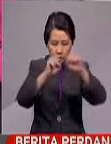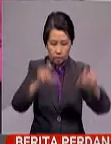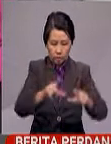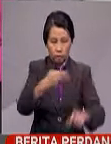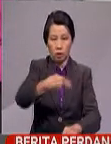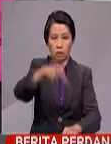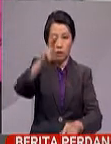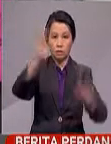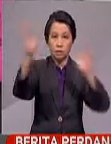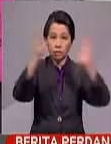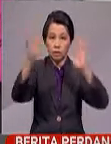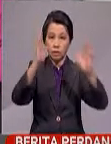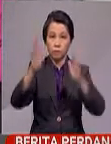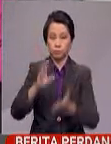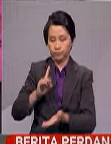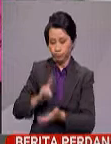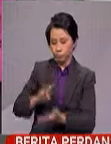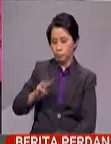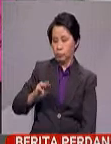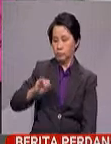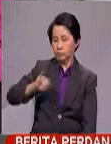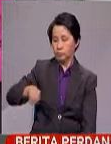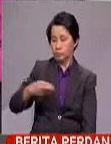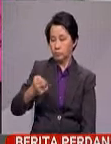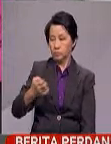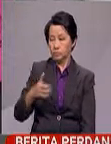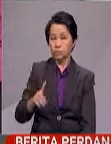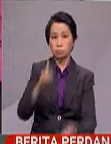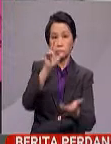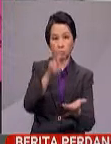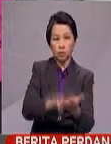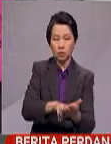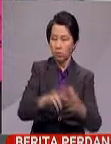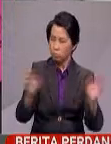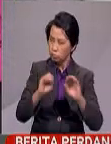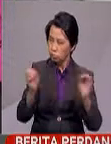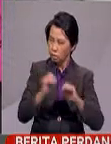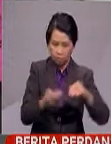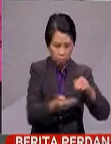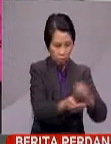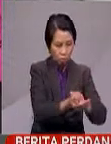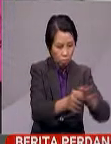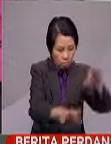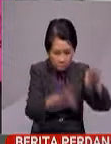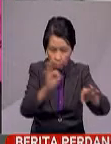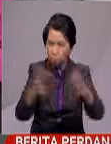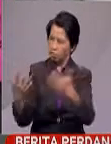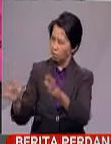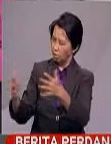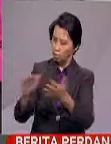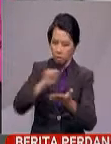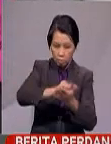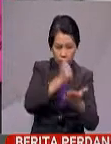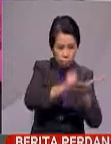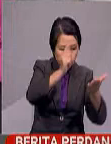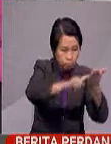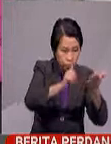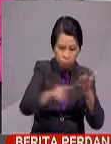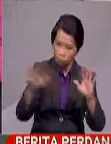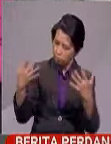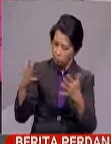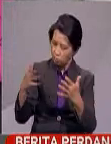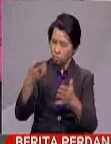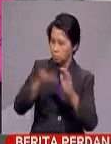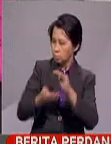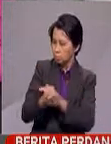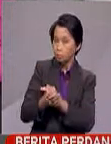halal Malaysia. Datuk Seri Dr. Mujahid Yusof mengesahkan tiada sebarang unsur rasuah ditemui susulan pengauditan tersebut.